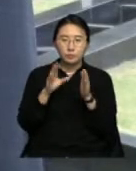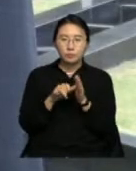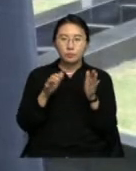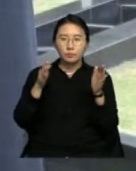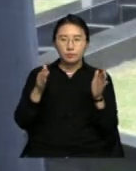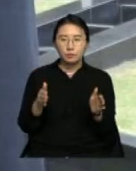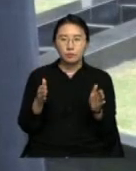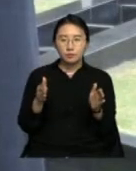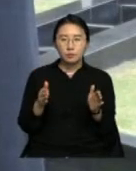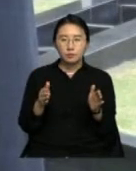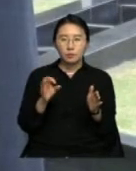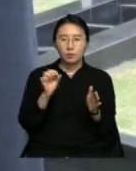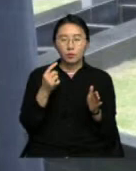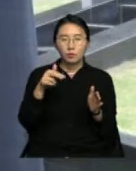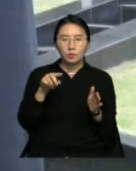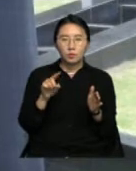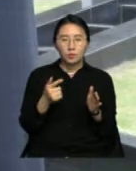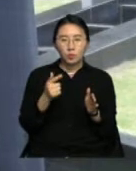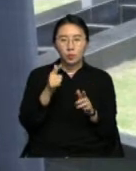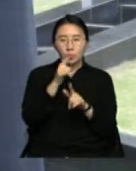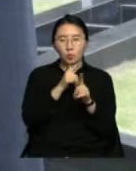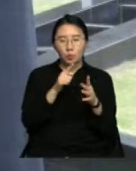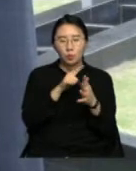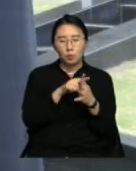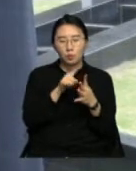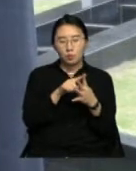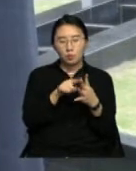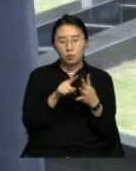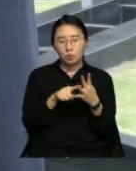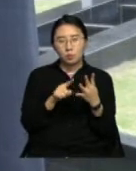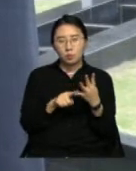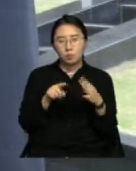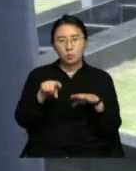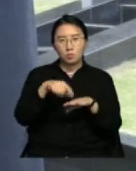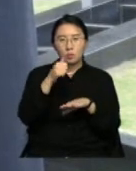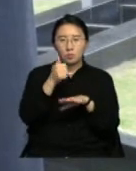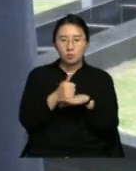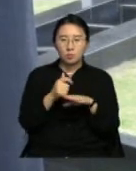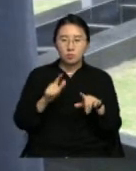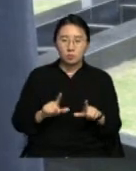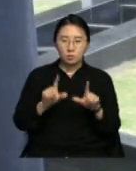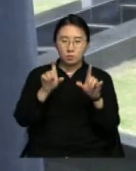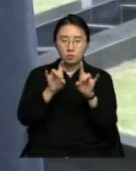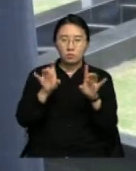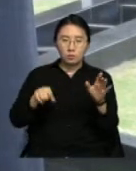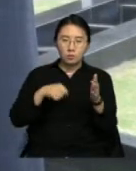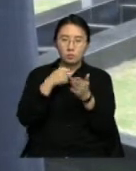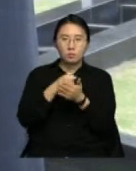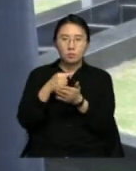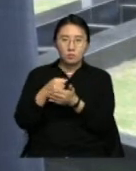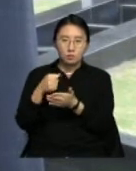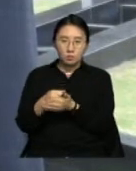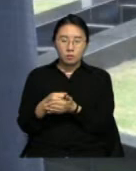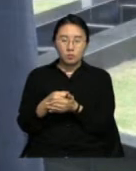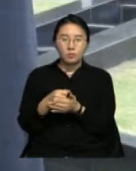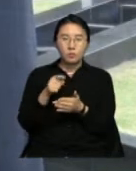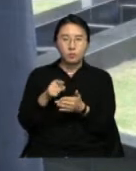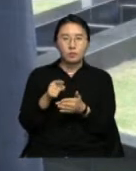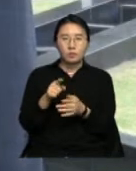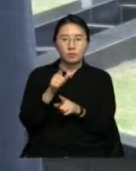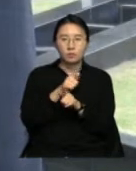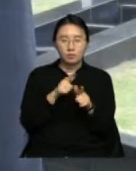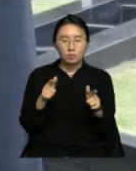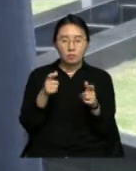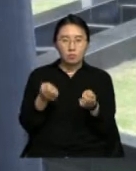중 온조왕, 고이왕, 근초고왕, 개로왕의 날로 각각 정하고 한성백제 갈라